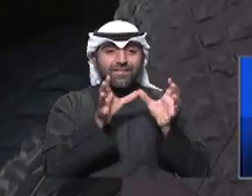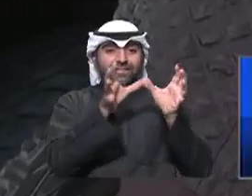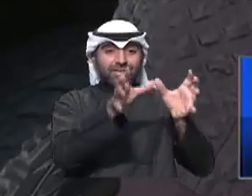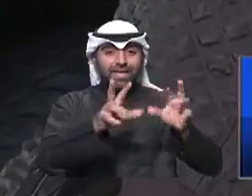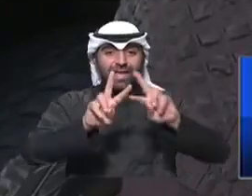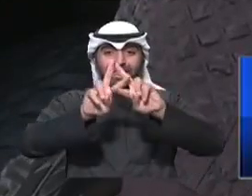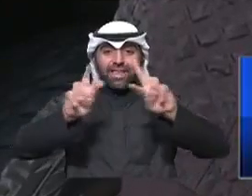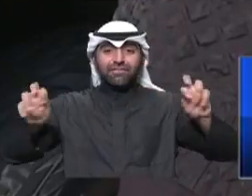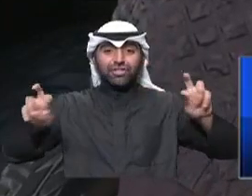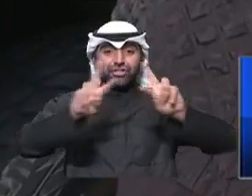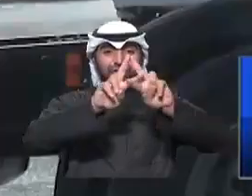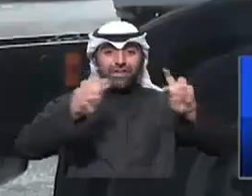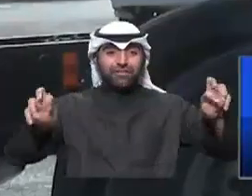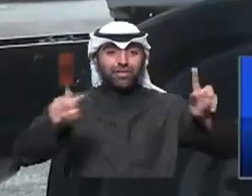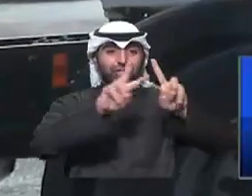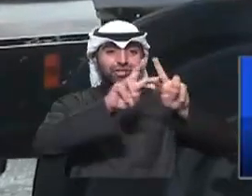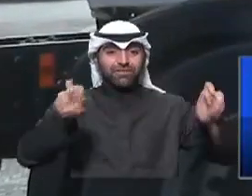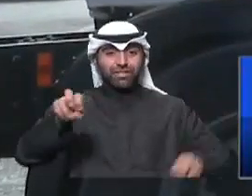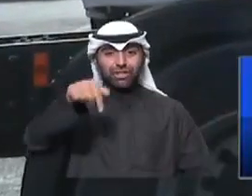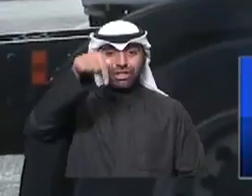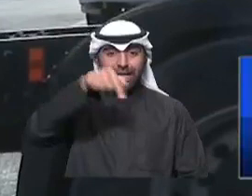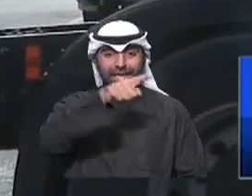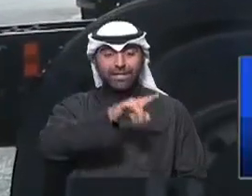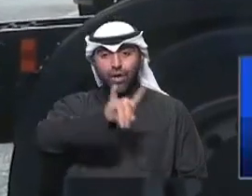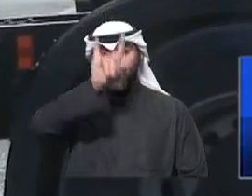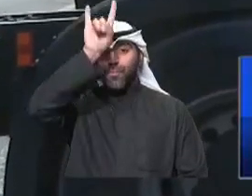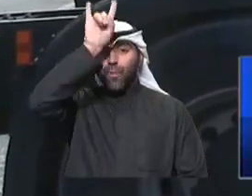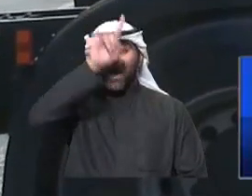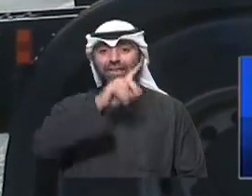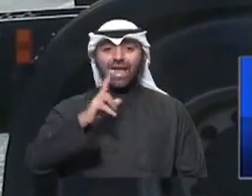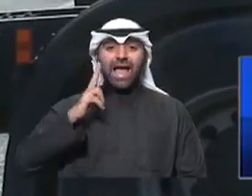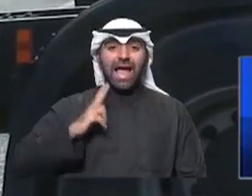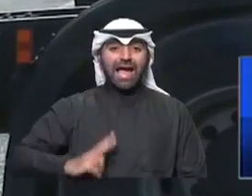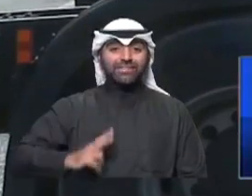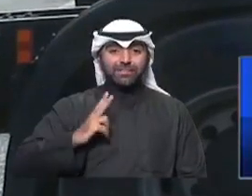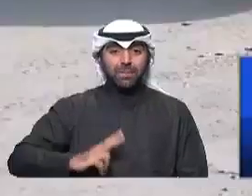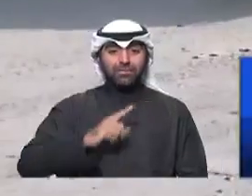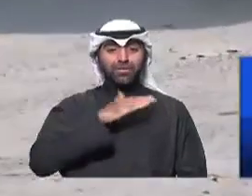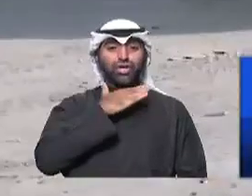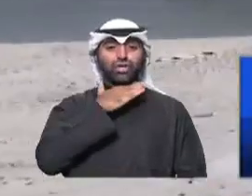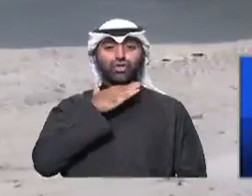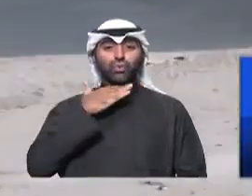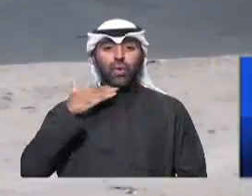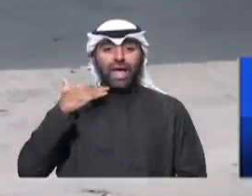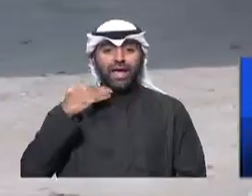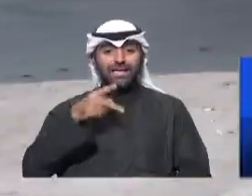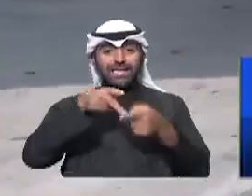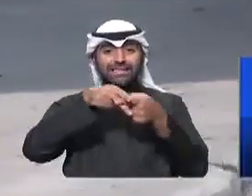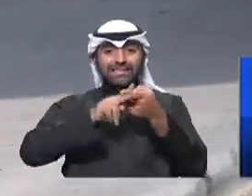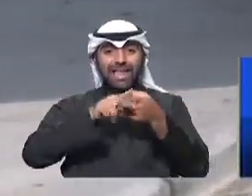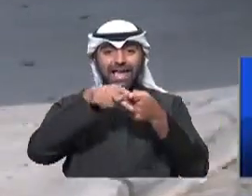ملصقاتها القانونية لإزالة المركبات في أماكن متعددة في منطقة الشويخ الصناعية، فعلت بلدية